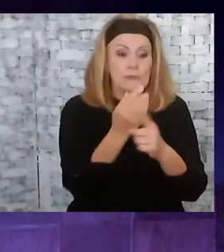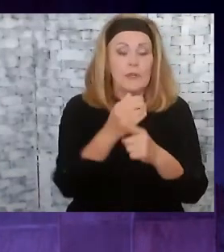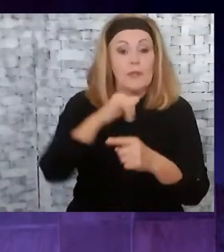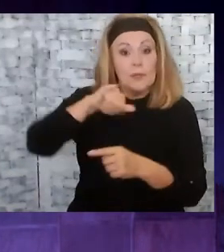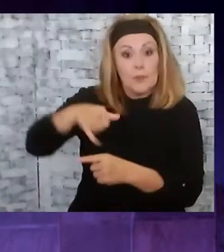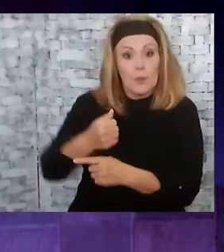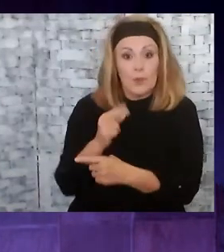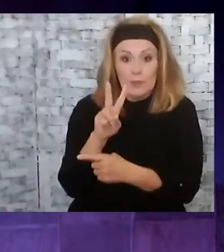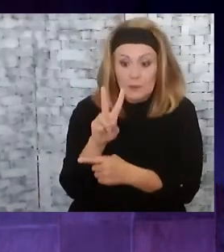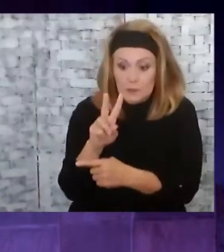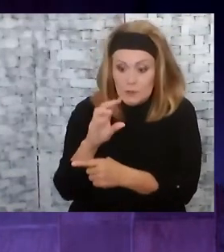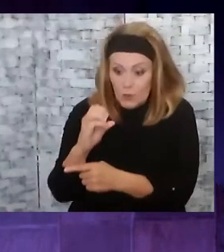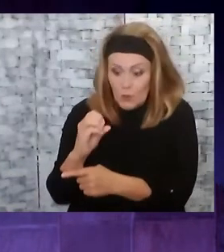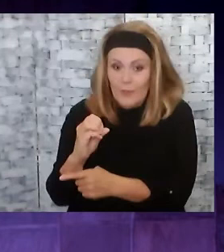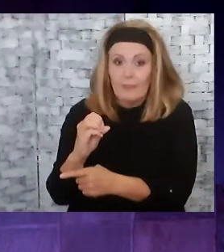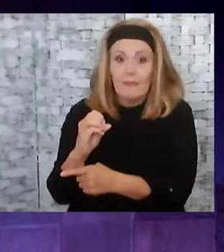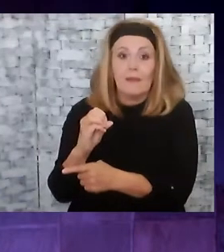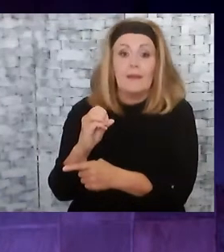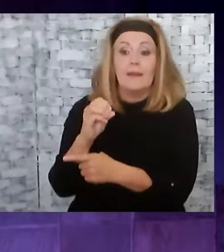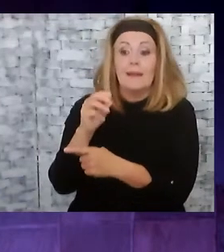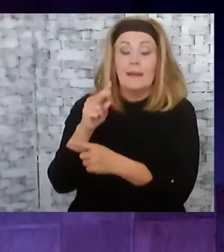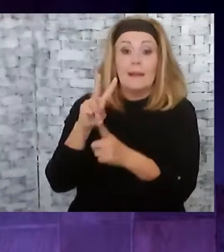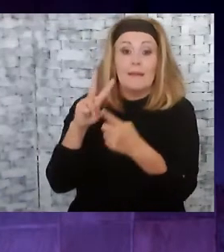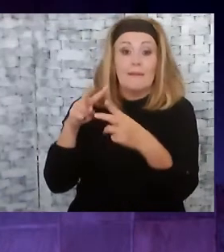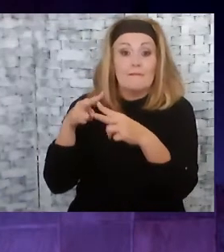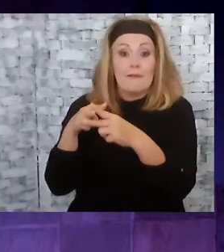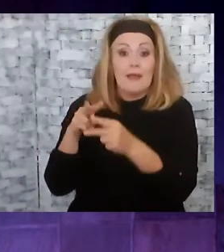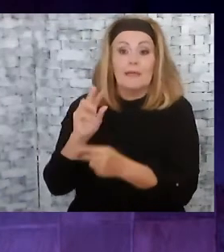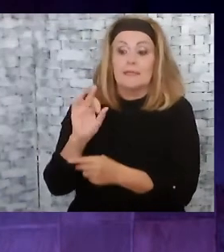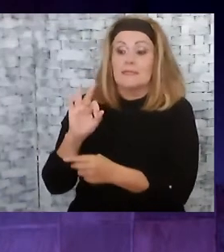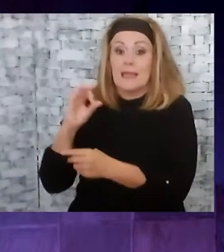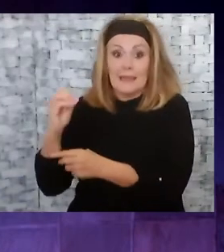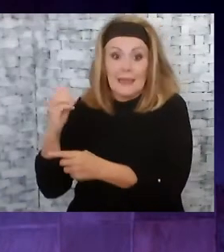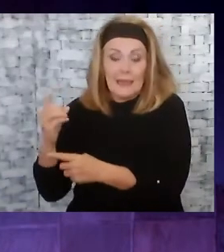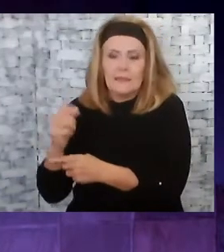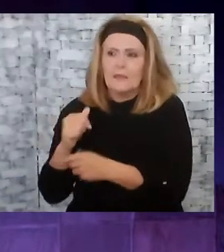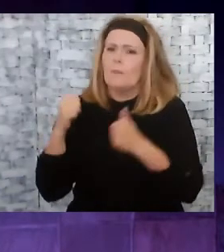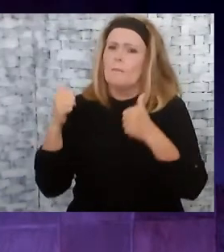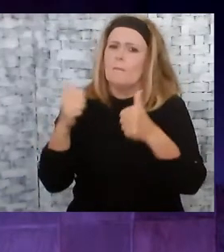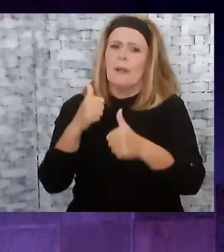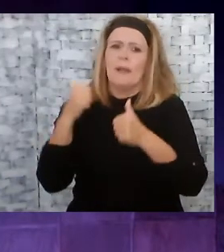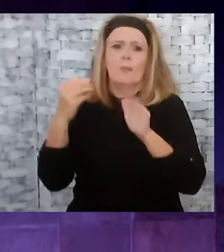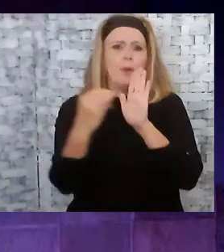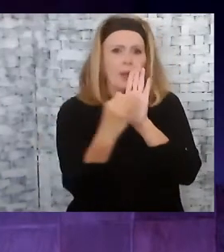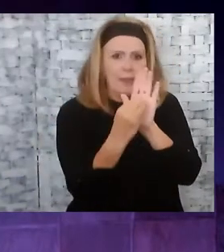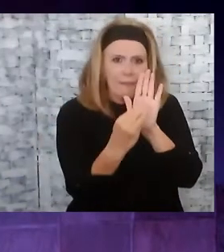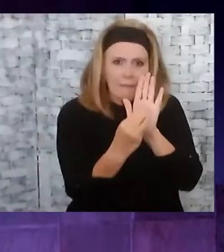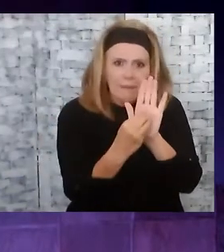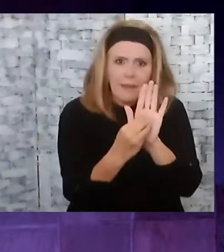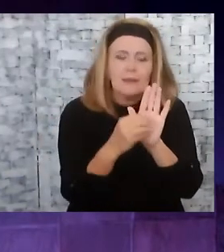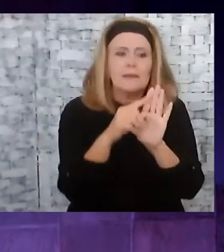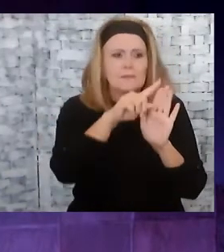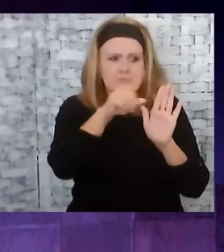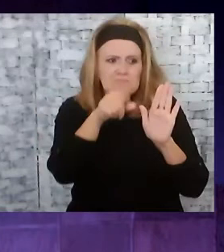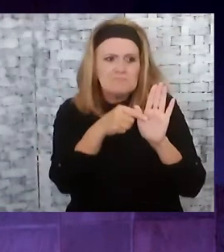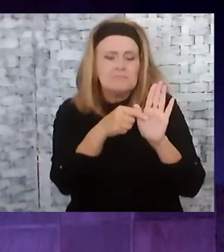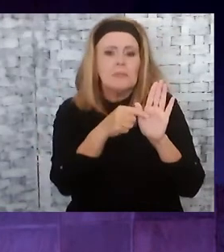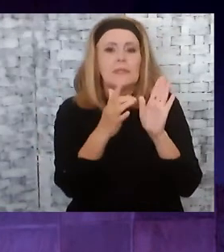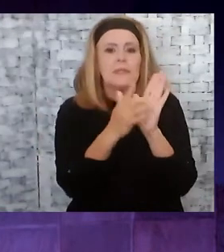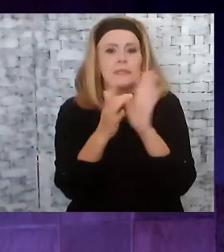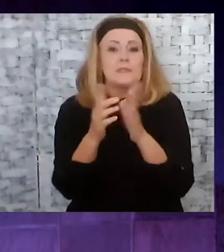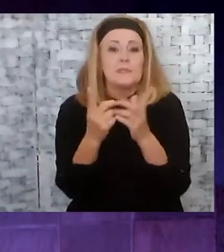vers 30 en 31, nog baie ander tekens, het Jesus voor sy disciples gedoen. Dis nou Johannes, hy was een van die eerste